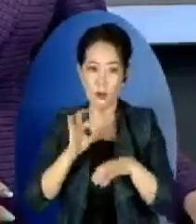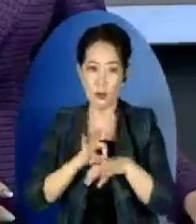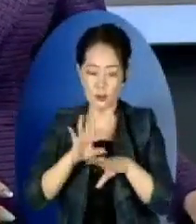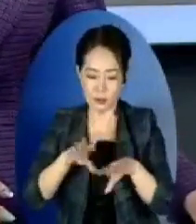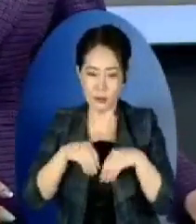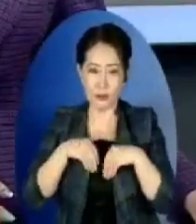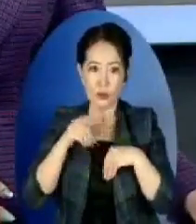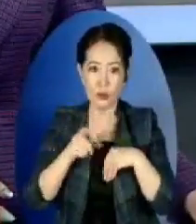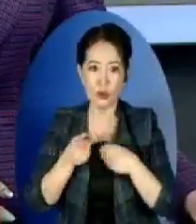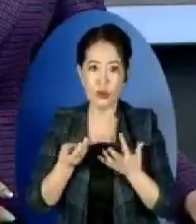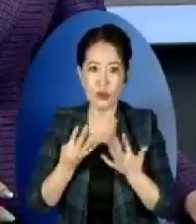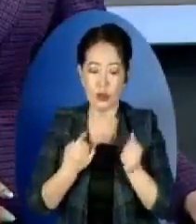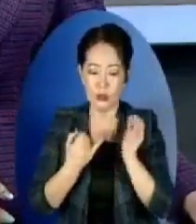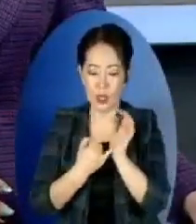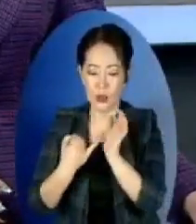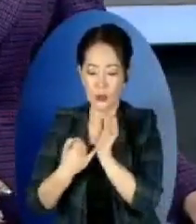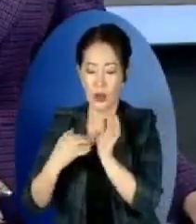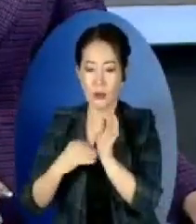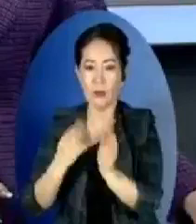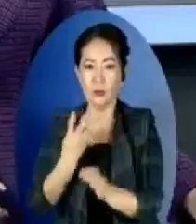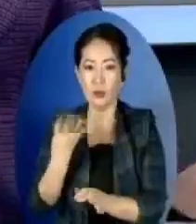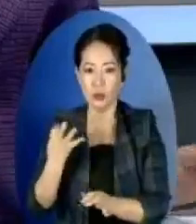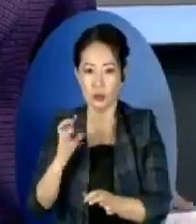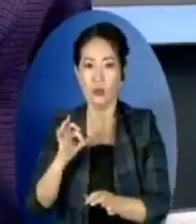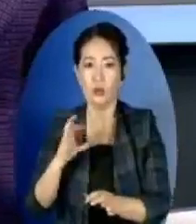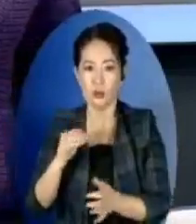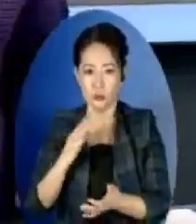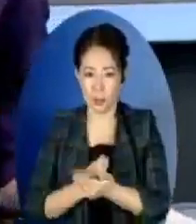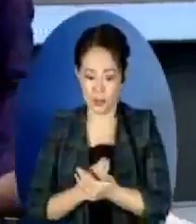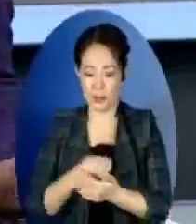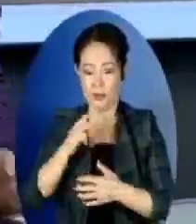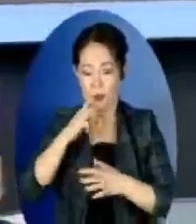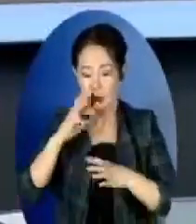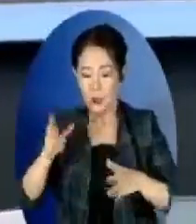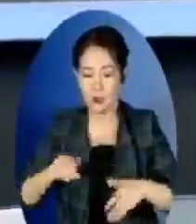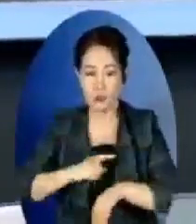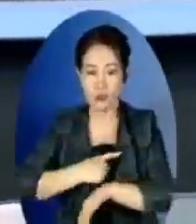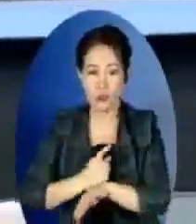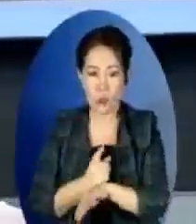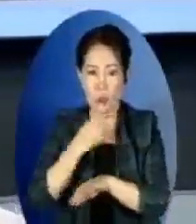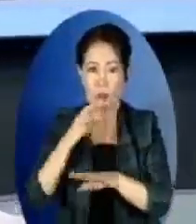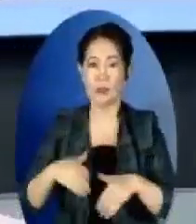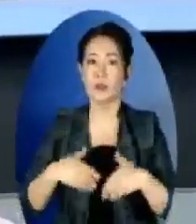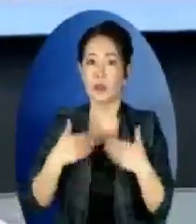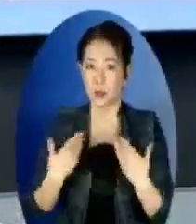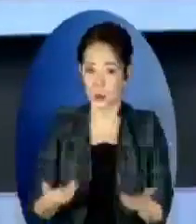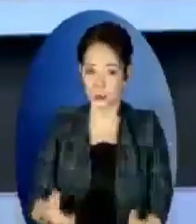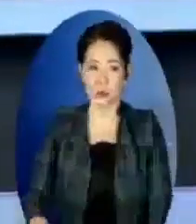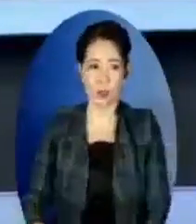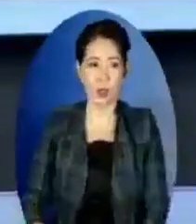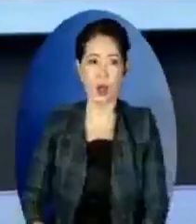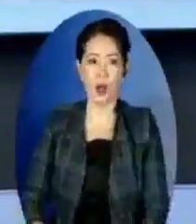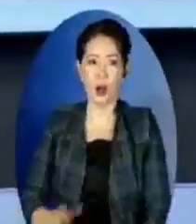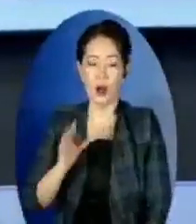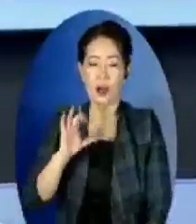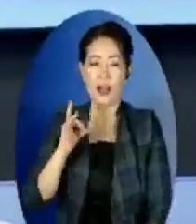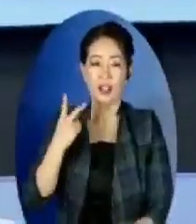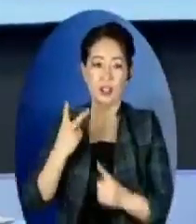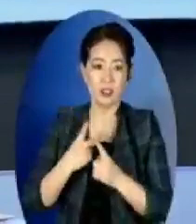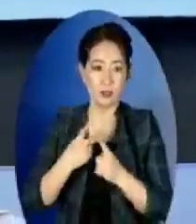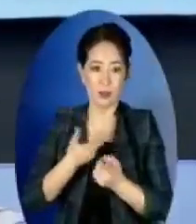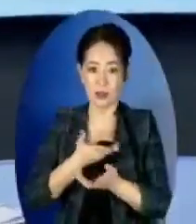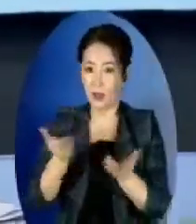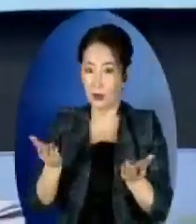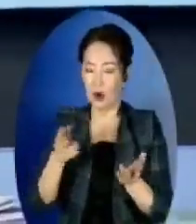тоо 66400 гаруй болоод байна. Эдгээр болоод бусад мэдээллийг бид тун удахгүй та бүхэнд өгүүлэх болно. Монголын үндэсний олон нийтийн телевиз үзэгч